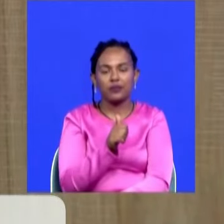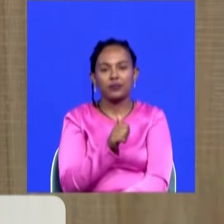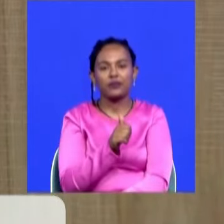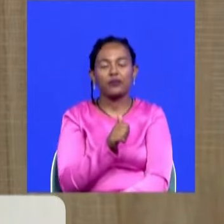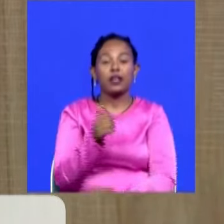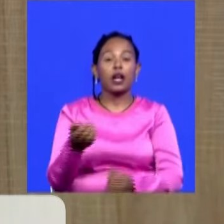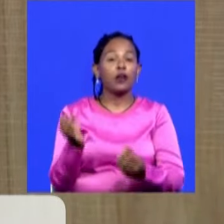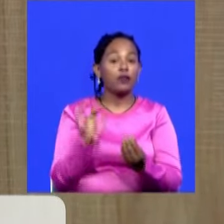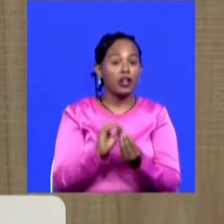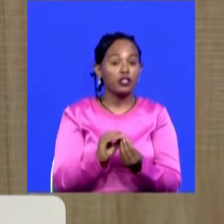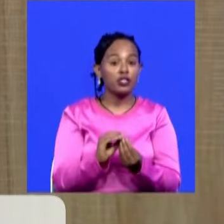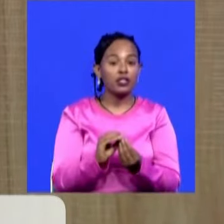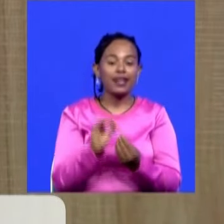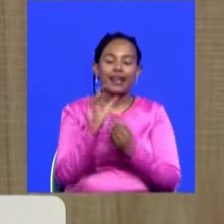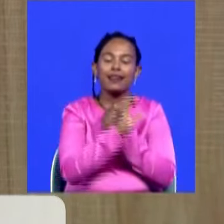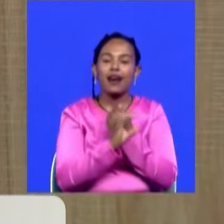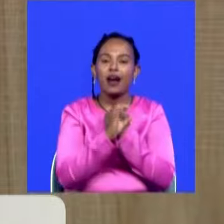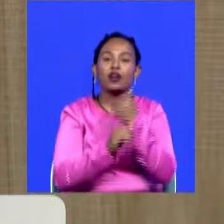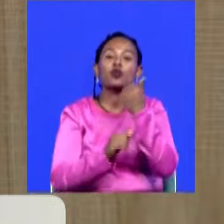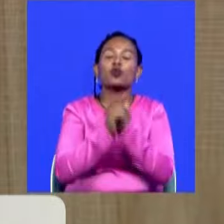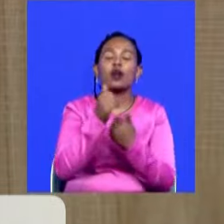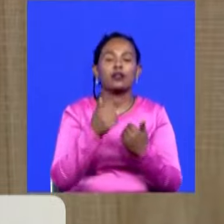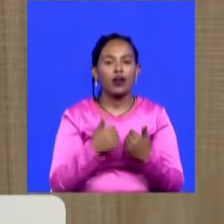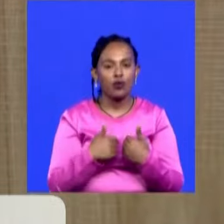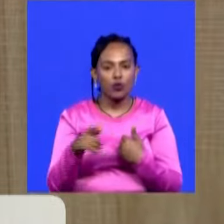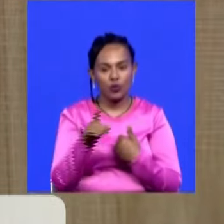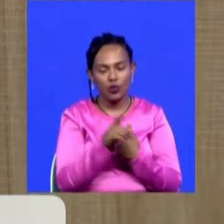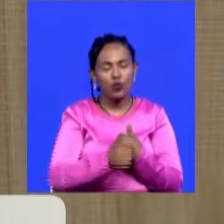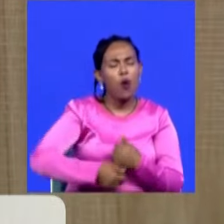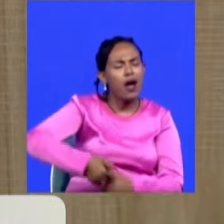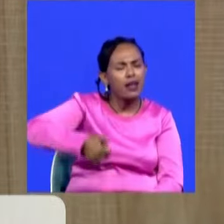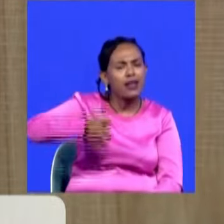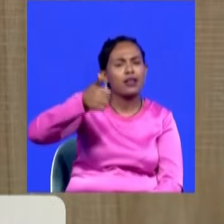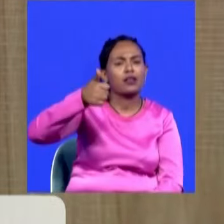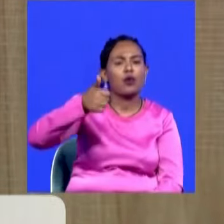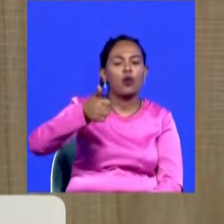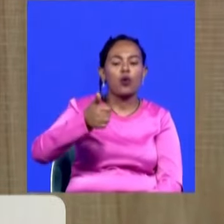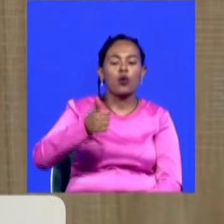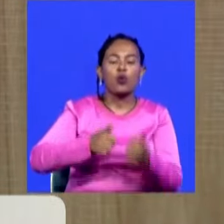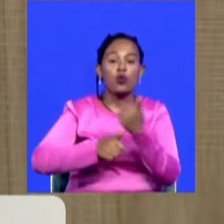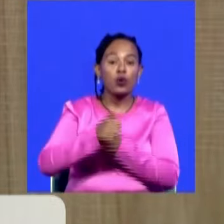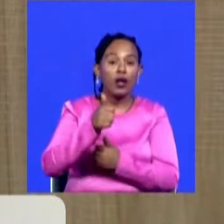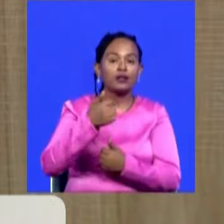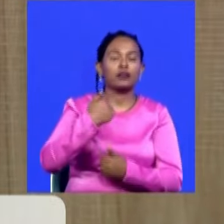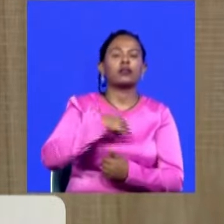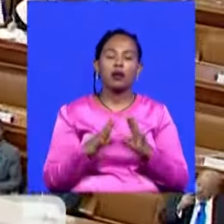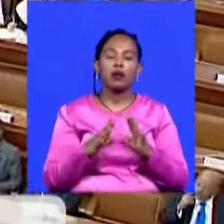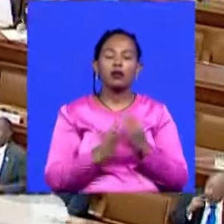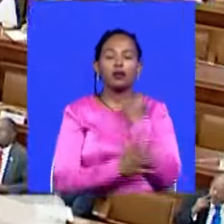አይደለም። ኢንፍሌሽን እንደ ሀገር ጉዳት ያለው ቢሆንም ዋነኛው ጉዳቱ ዱላው የሚያርፈው ደሃ ላይ ነው።